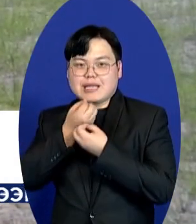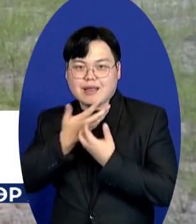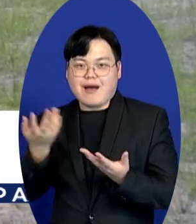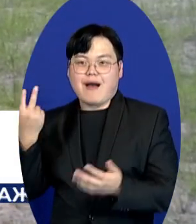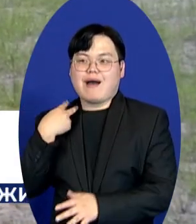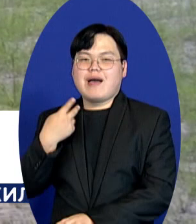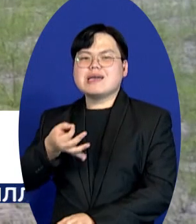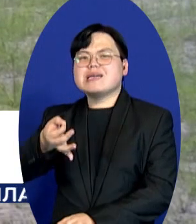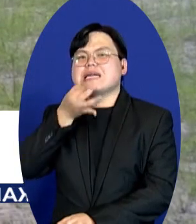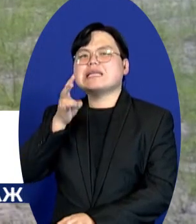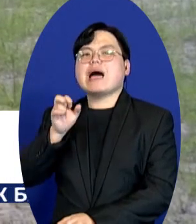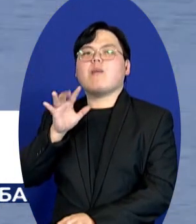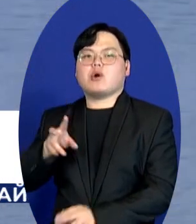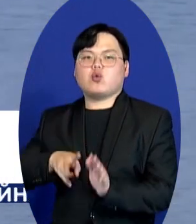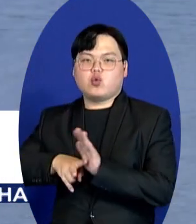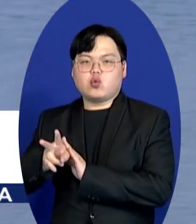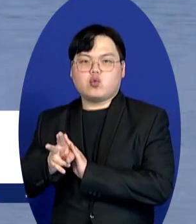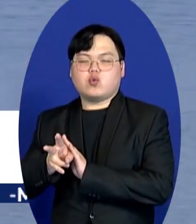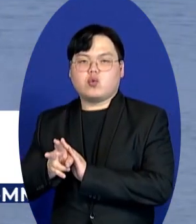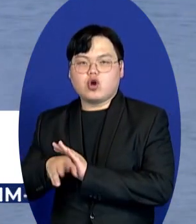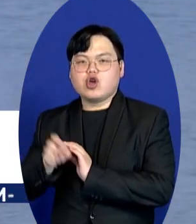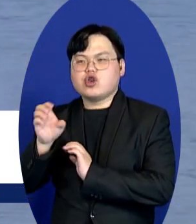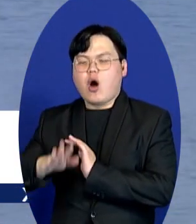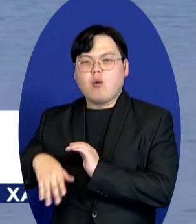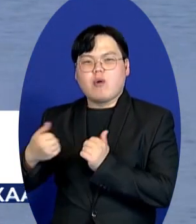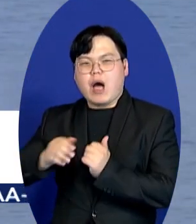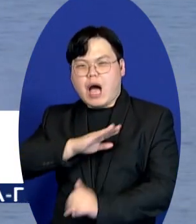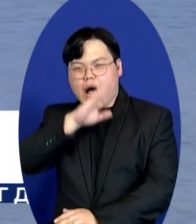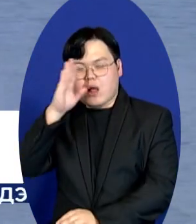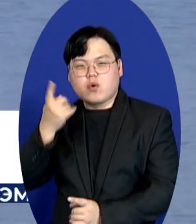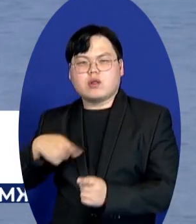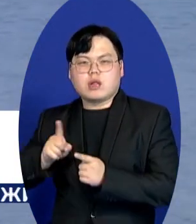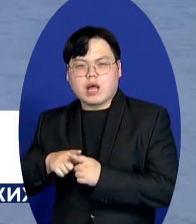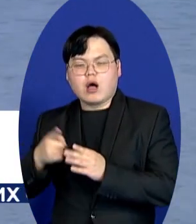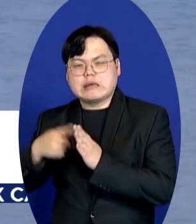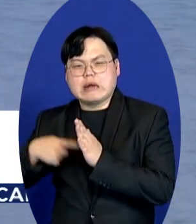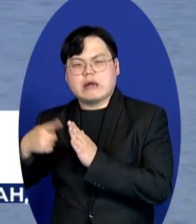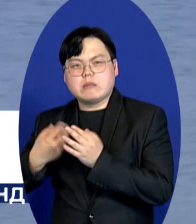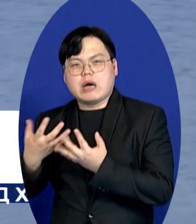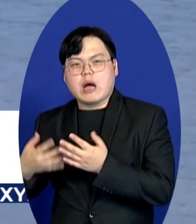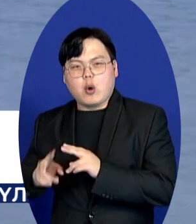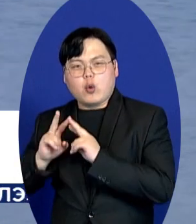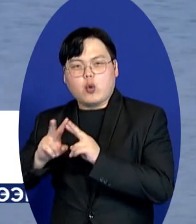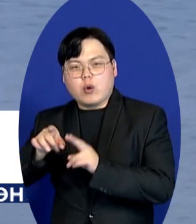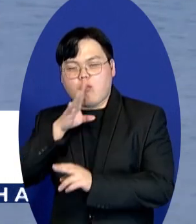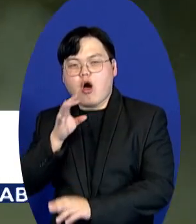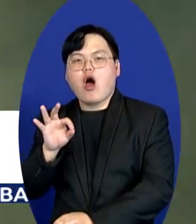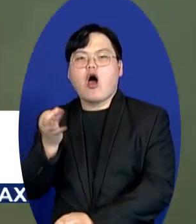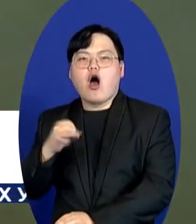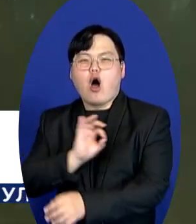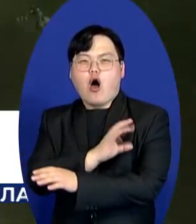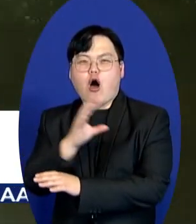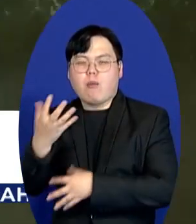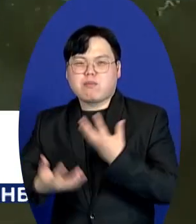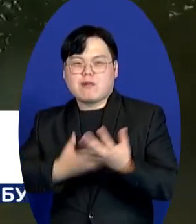эрт намарших төлөв оржээ. Европын өмнөд бүсүүдэд агам халуун цагаагаар дахиад хэдэн сараар үргэлжилж болзошгүй байгаас ойн төмөр гарах эрсдэл эрс